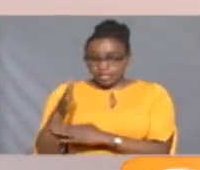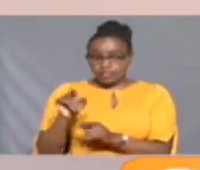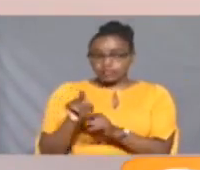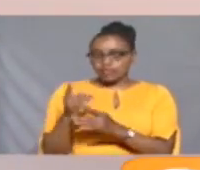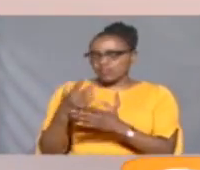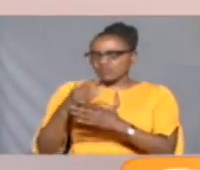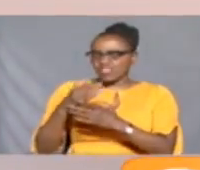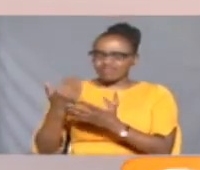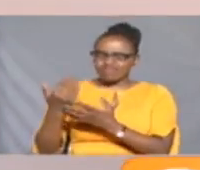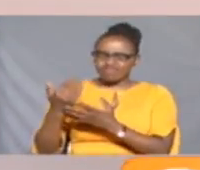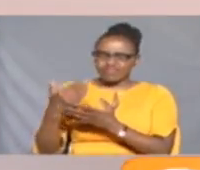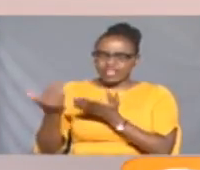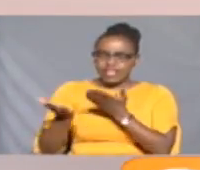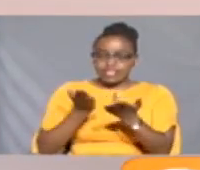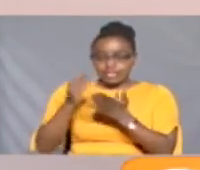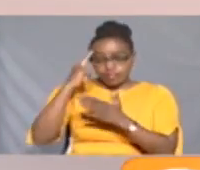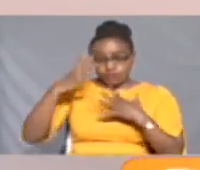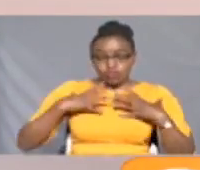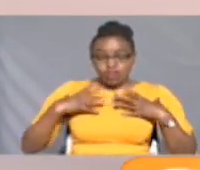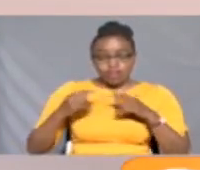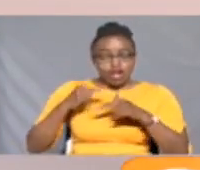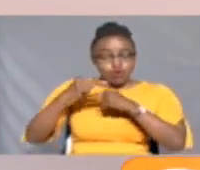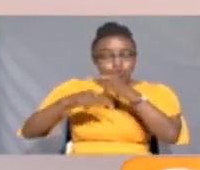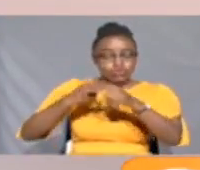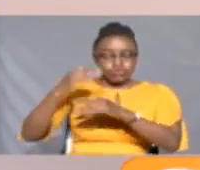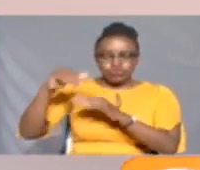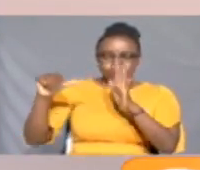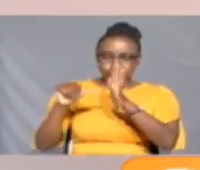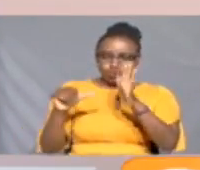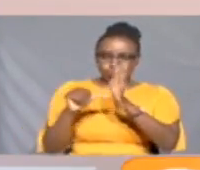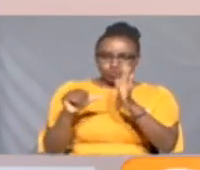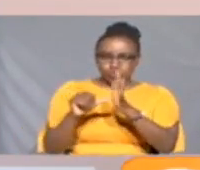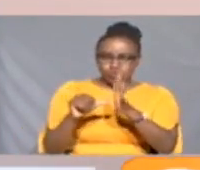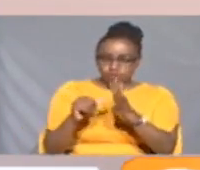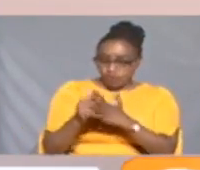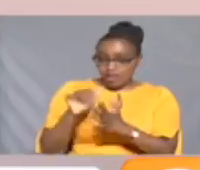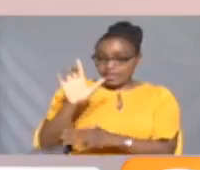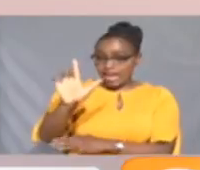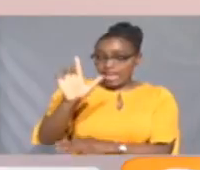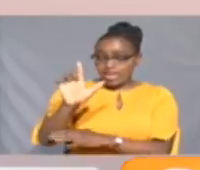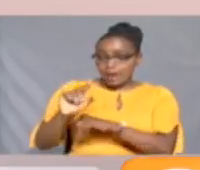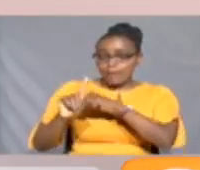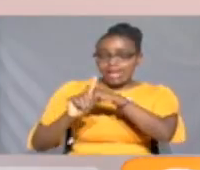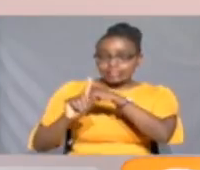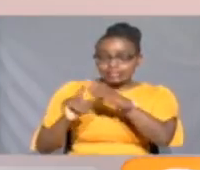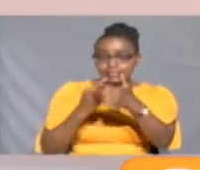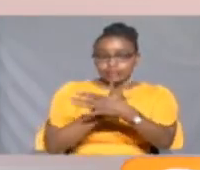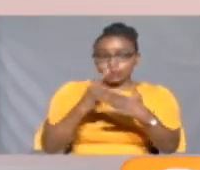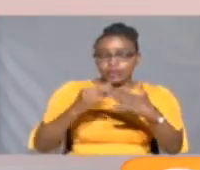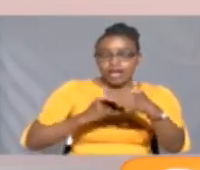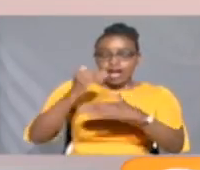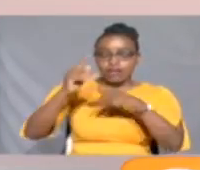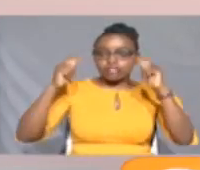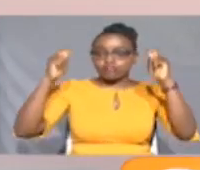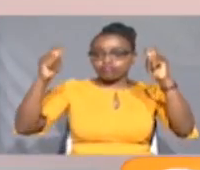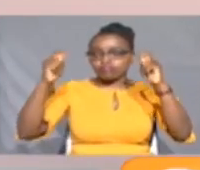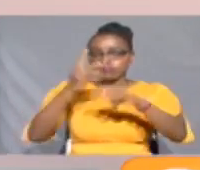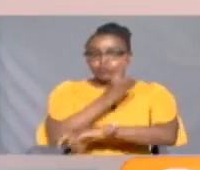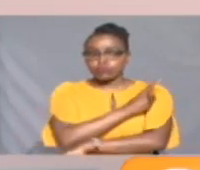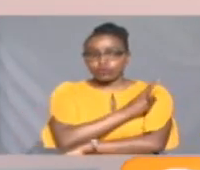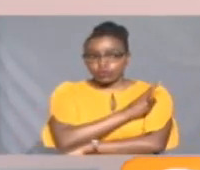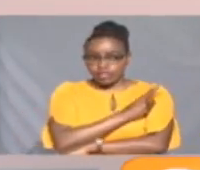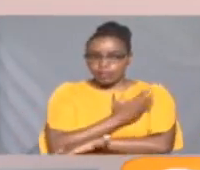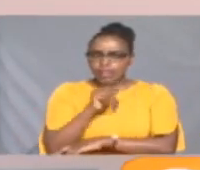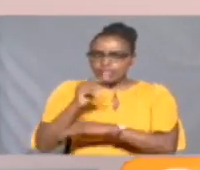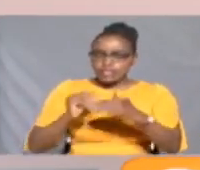Shughuli za afya katika kaunti ya Laikipia zimeendelea kutatizika kwa juma la siku sita sasa kufuatia mgomo wa madaktari.